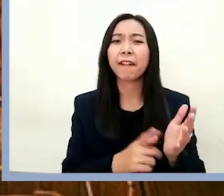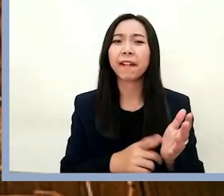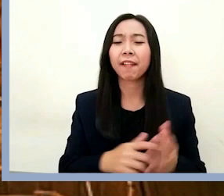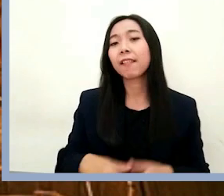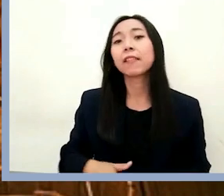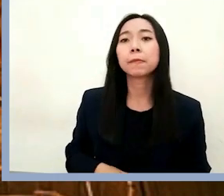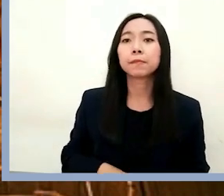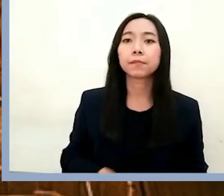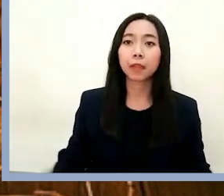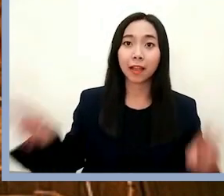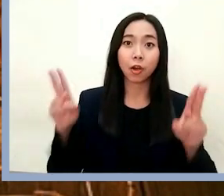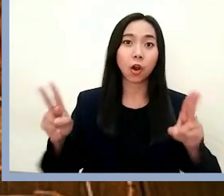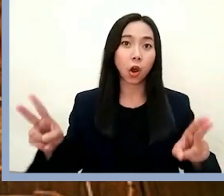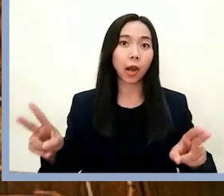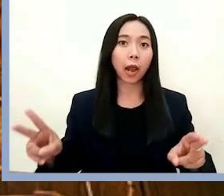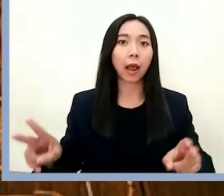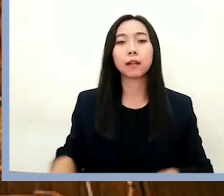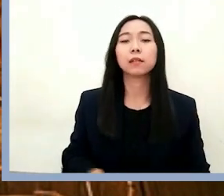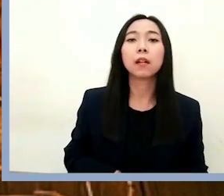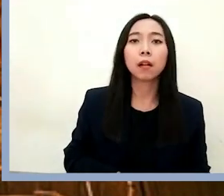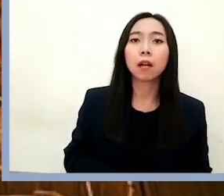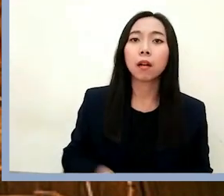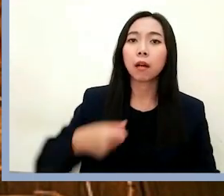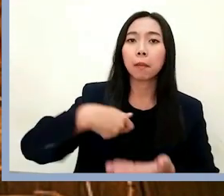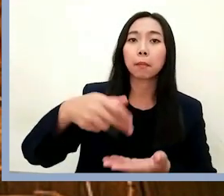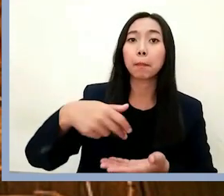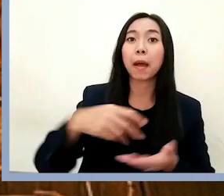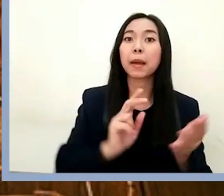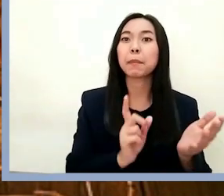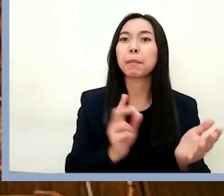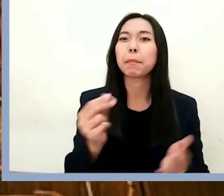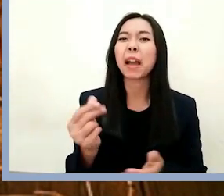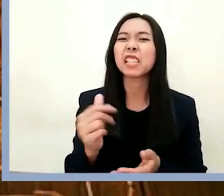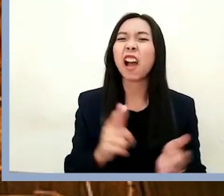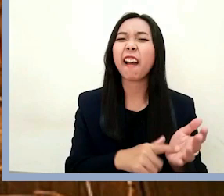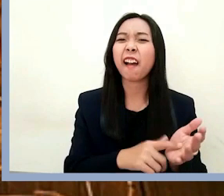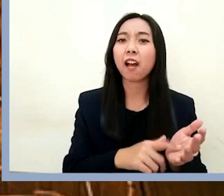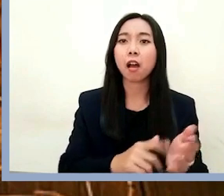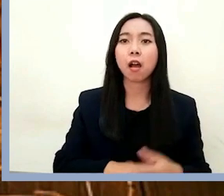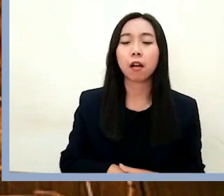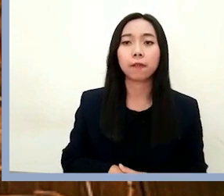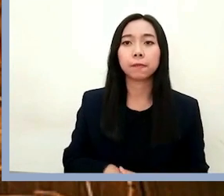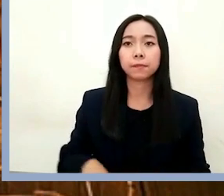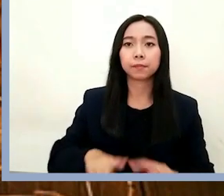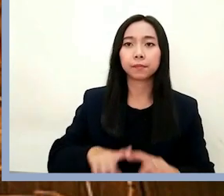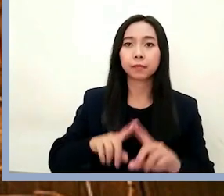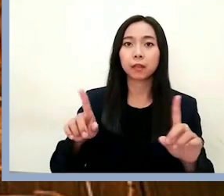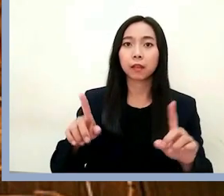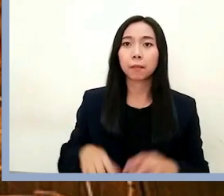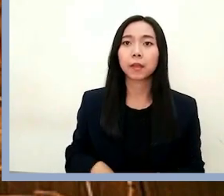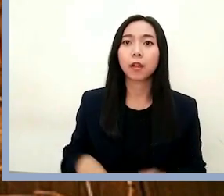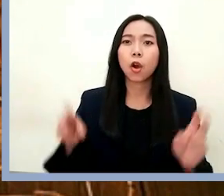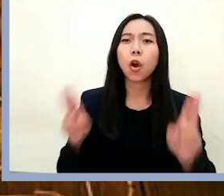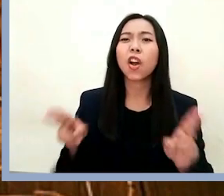mengenakan pajak bukan kepada bangsa Romawi orang romawinya bebas tetapi yang dikenai pajak adalah